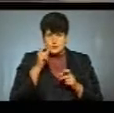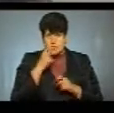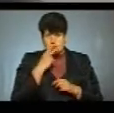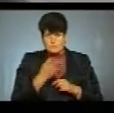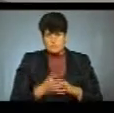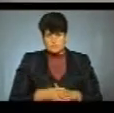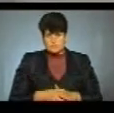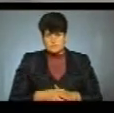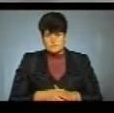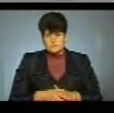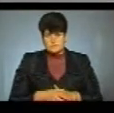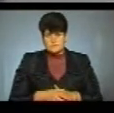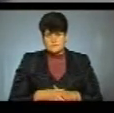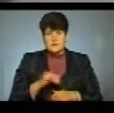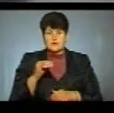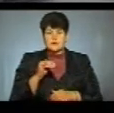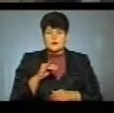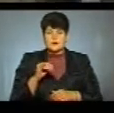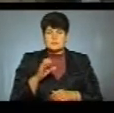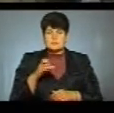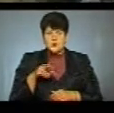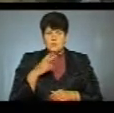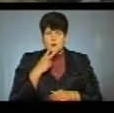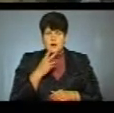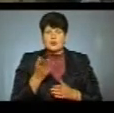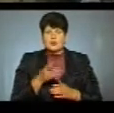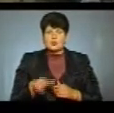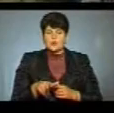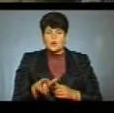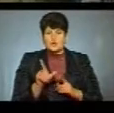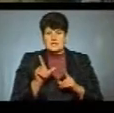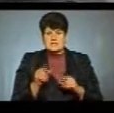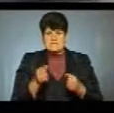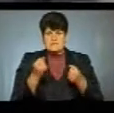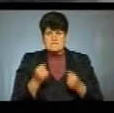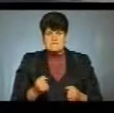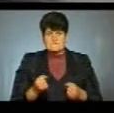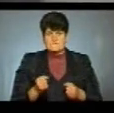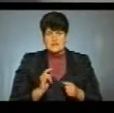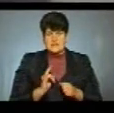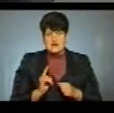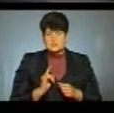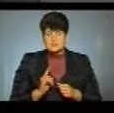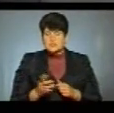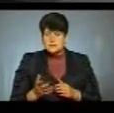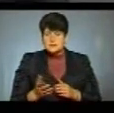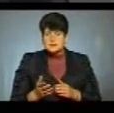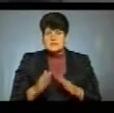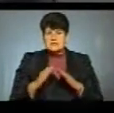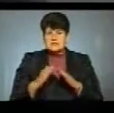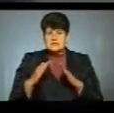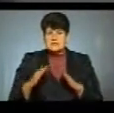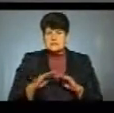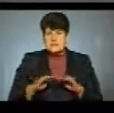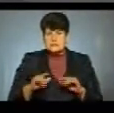бачу. Юлія Смоляк показує, якою дорогою їздять вантажівки. Садочок розміщений в